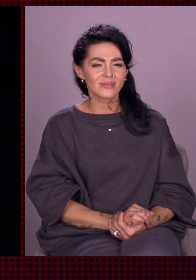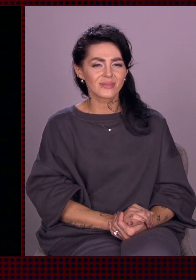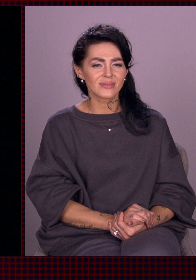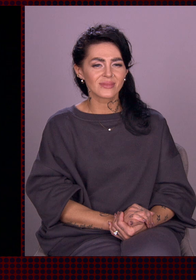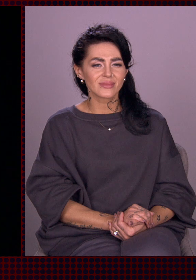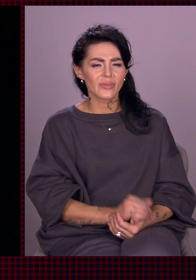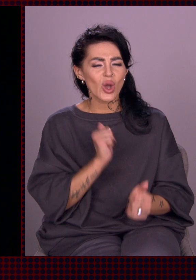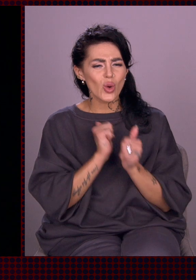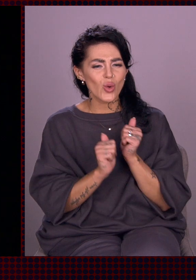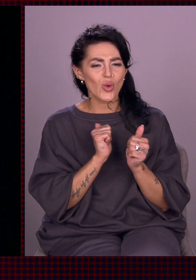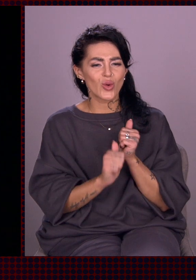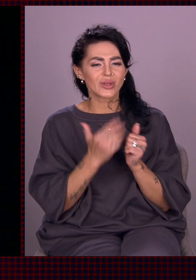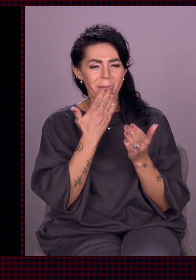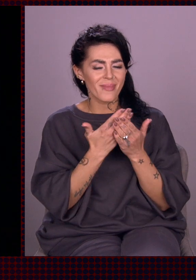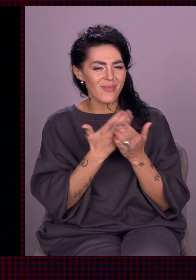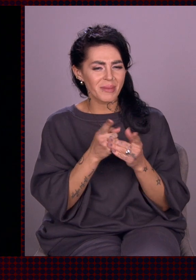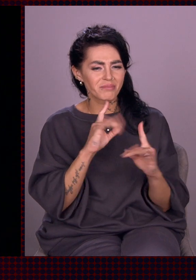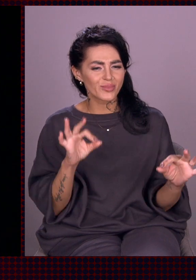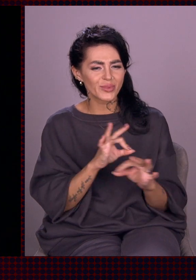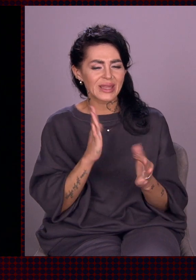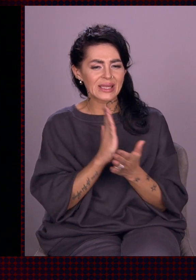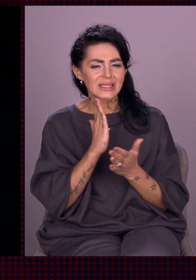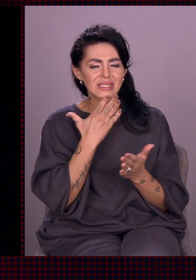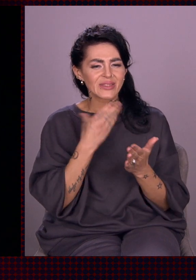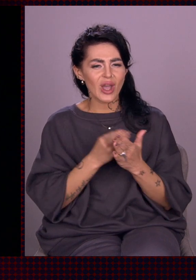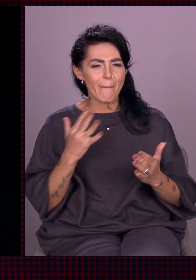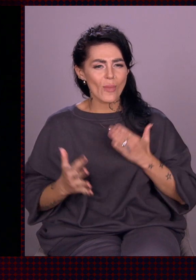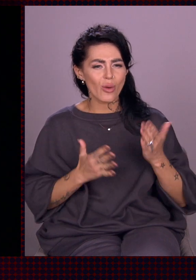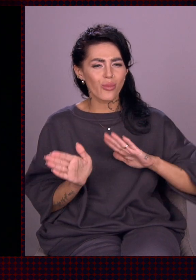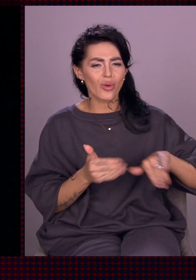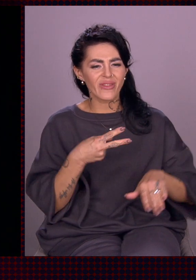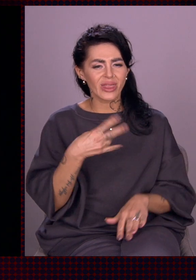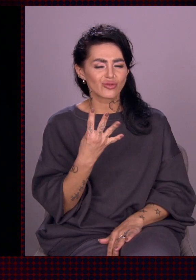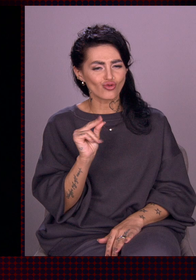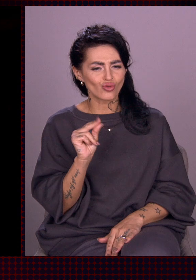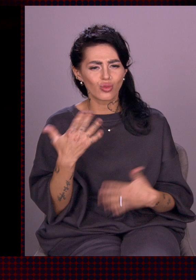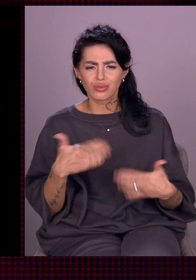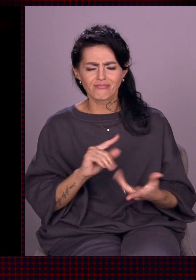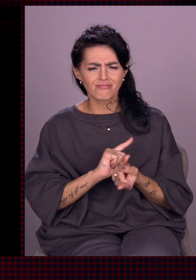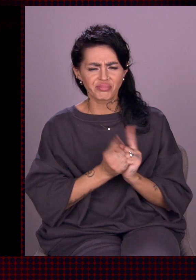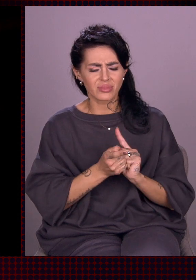Кожен кліп, кожен виступ мав свої емоції. Після 24-го числа все кардинально помінялося.